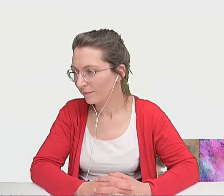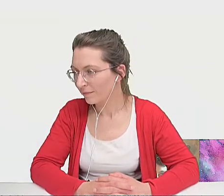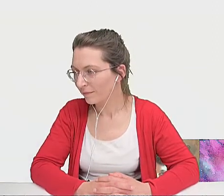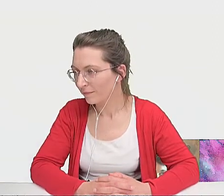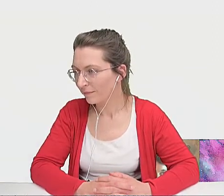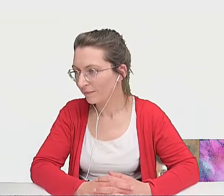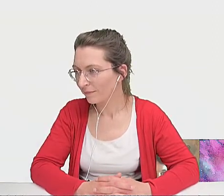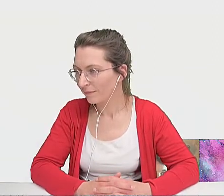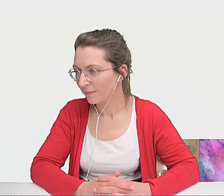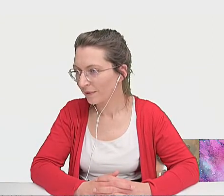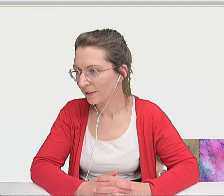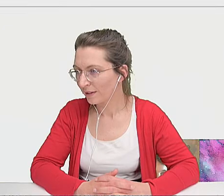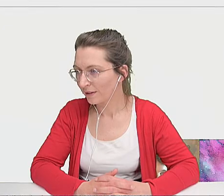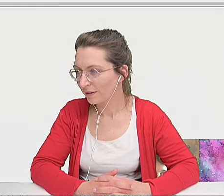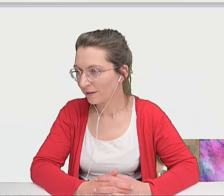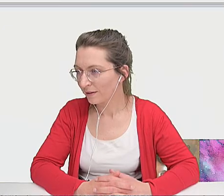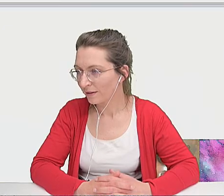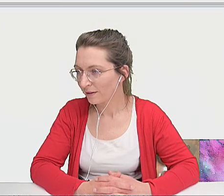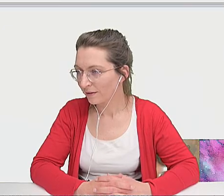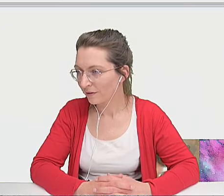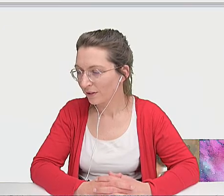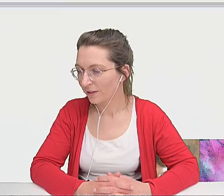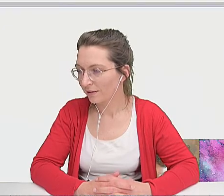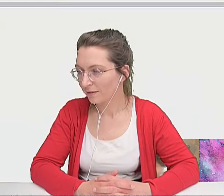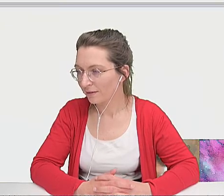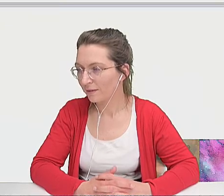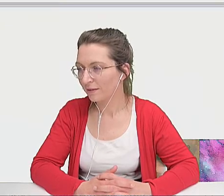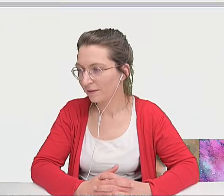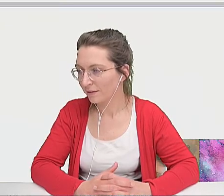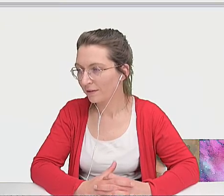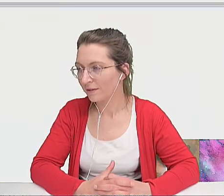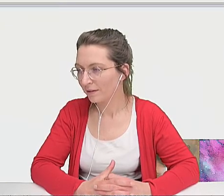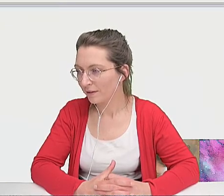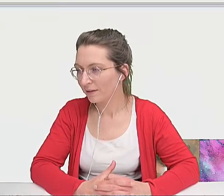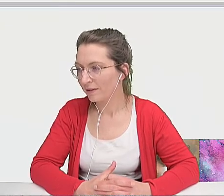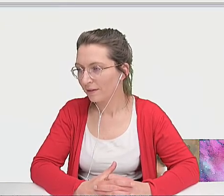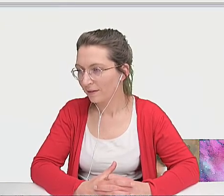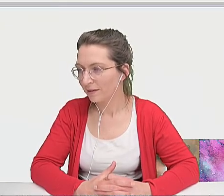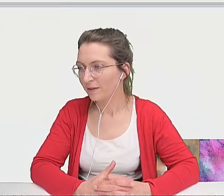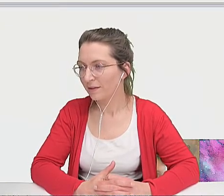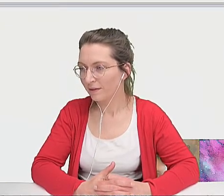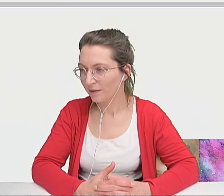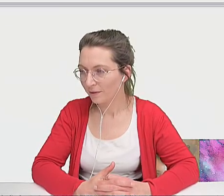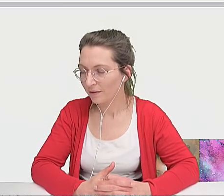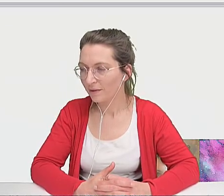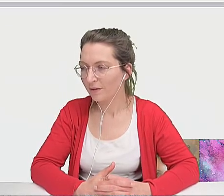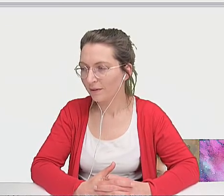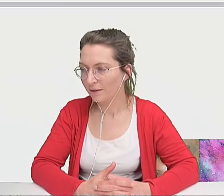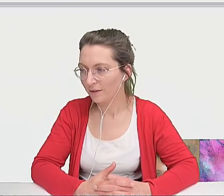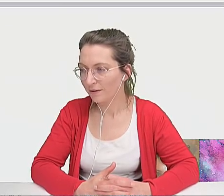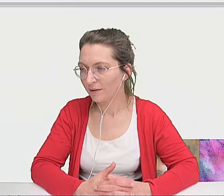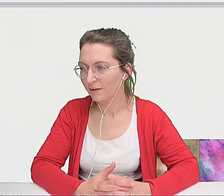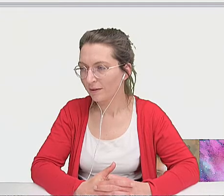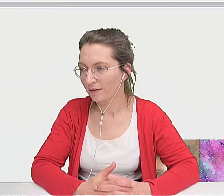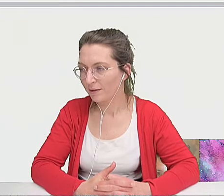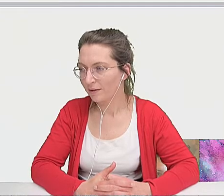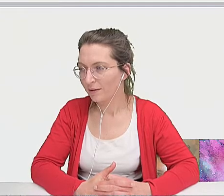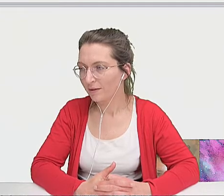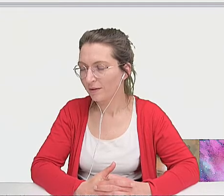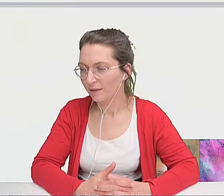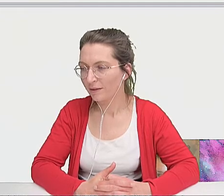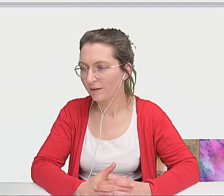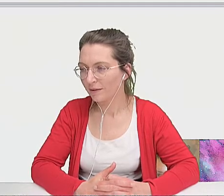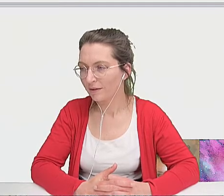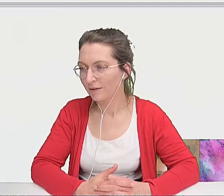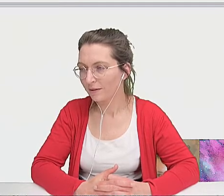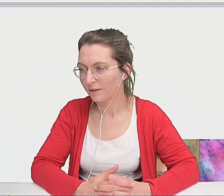Zum Beispiel diese Aufgabe hier. Da soll der Roboter hier entlang laufen und die einzelnen